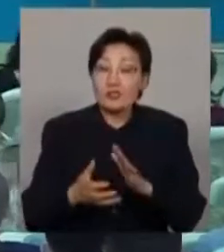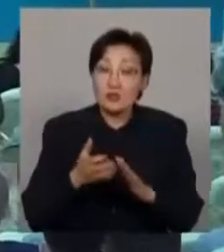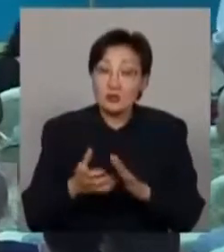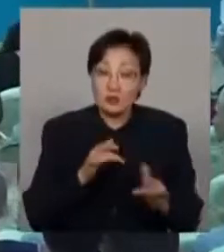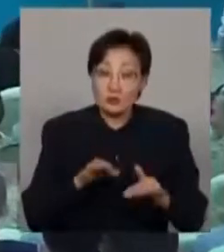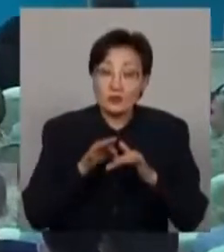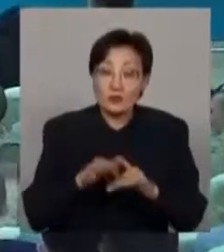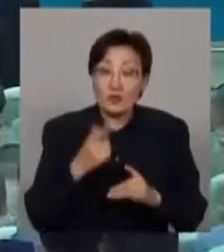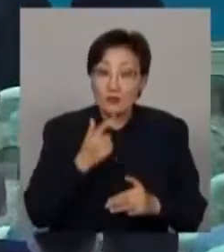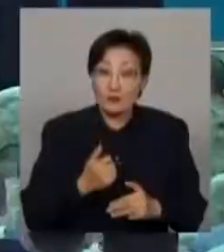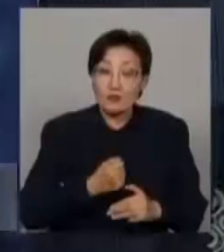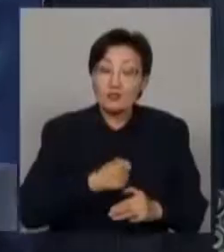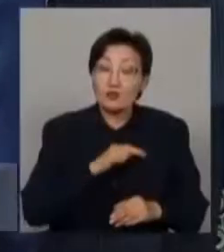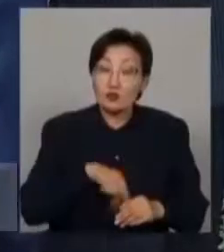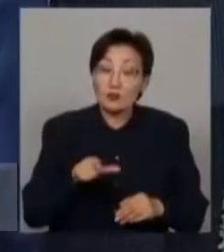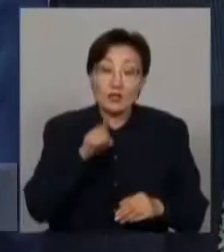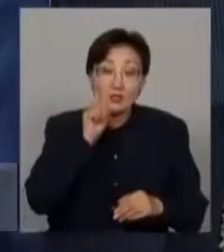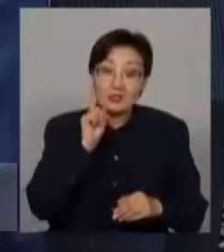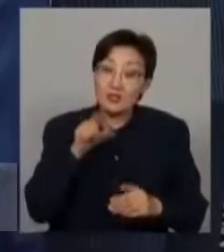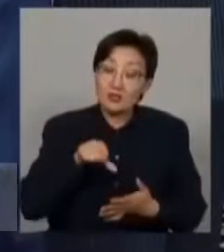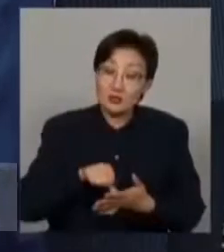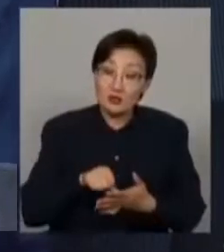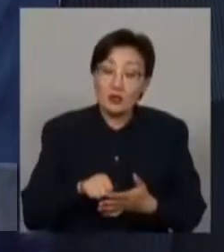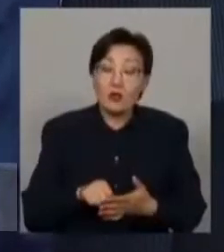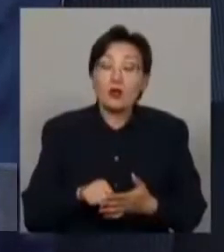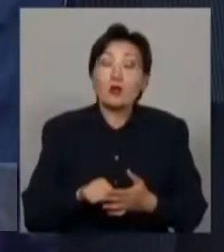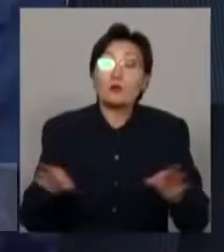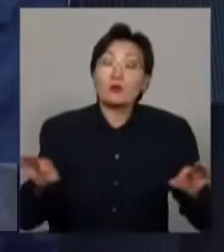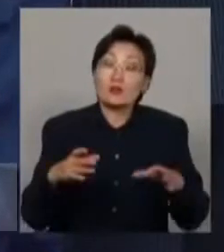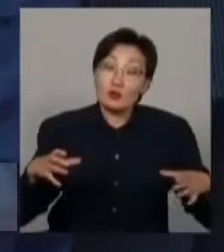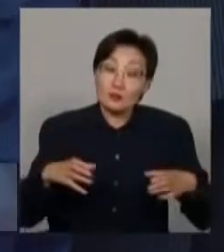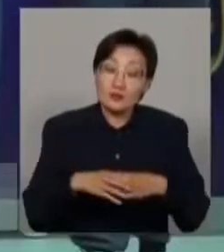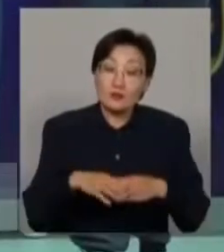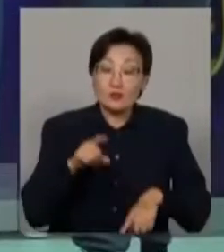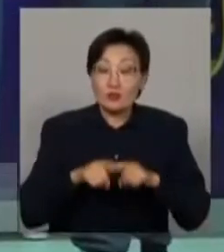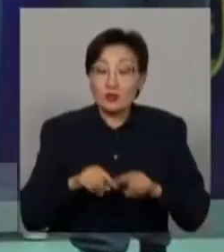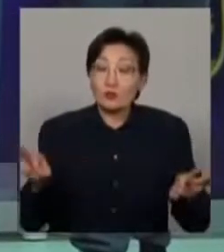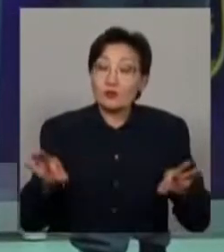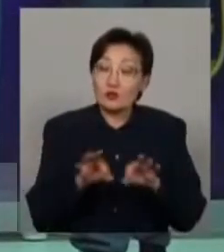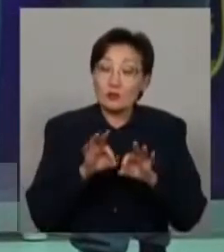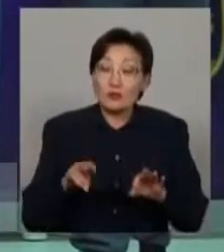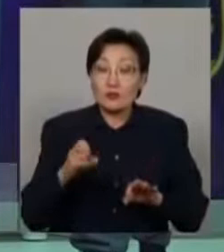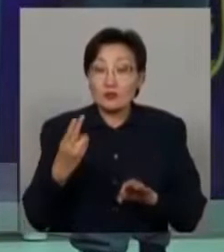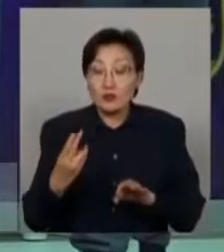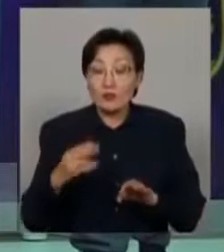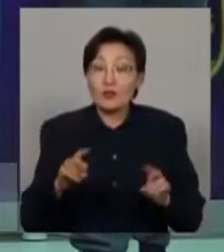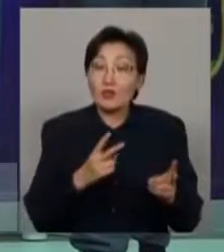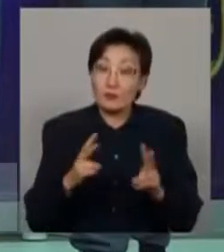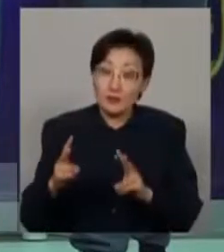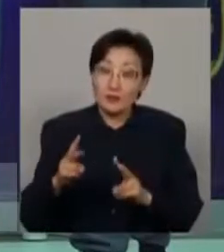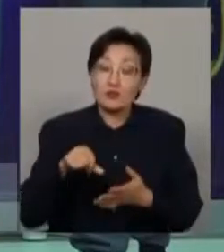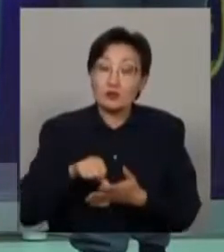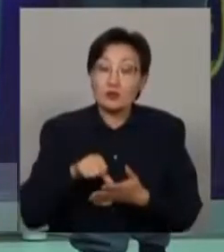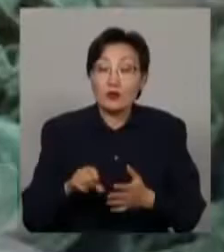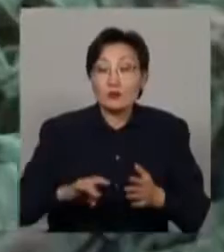әскери қызметкерлер, ардагерлер мен жастар қатысты. Үрмелі оркестрдің орындауындағы патриоттық әндер шырқалып, ұлттық ән би сахналанды.